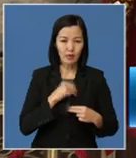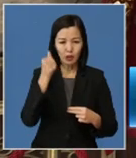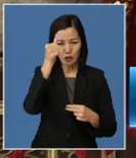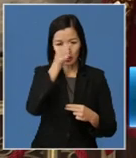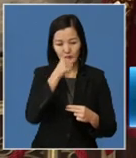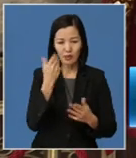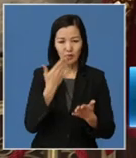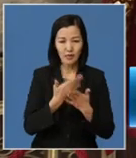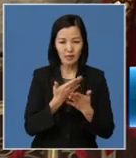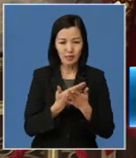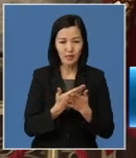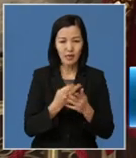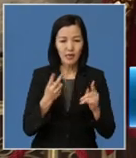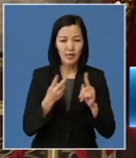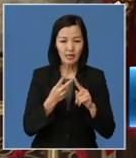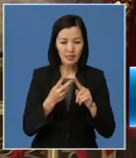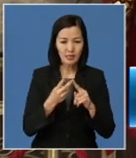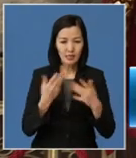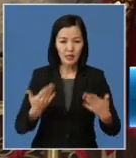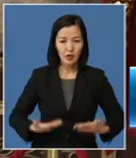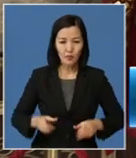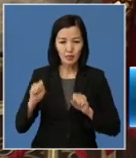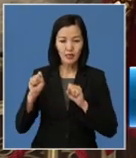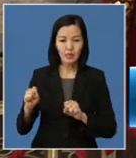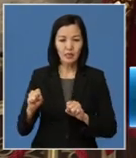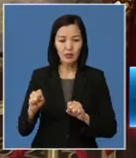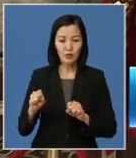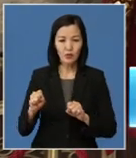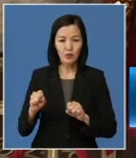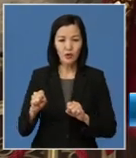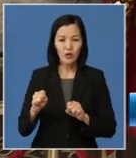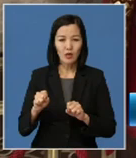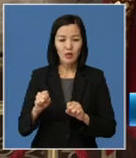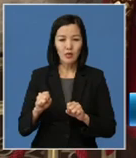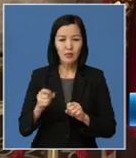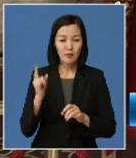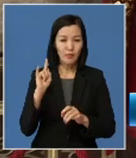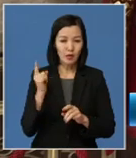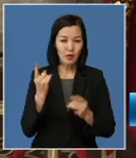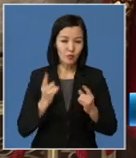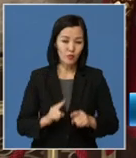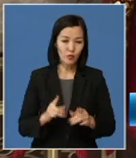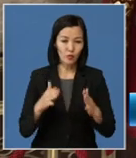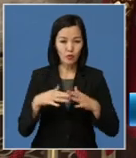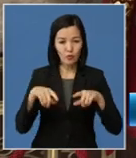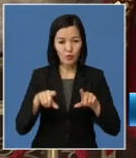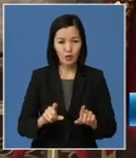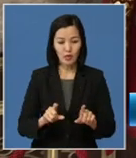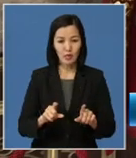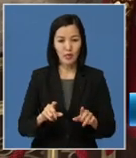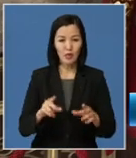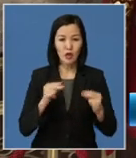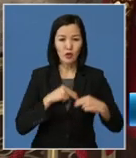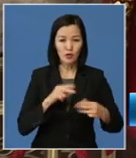растайды. Екіншіден өзінің әлеуметтік сақтандыру қорынан да жаңағы бала күтіміне шыққан кезде немесе өзі жұмыстан айырылған